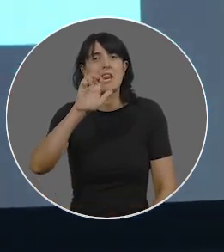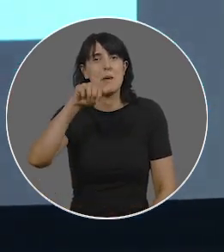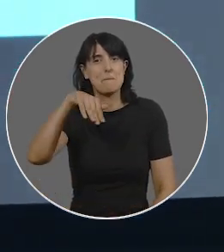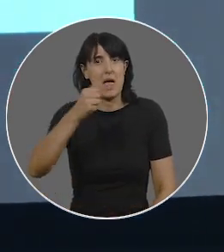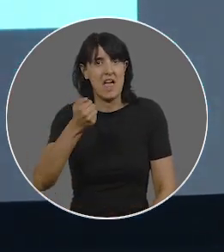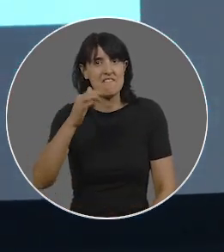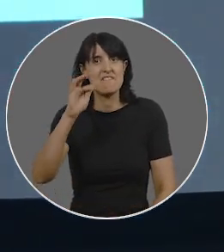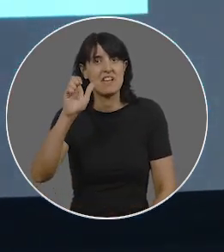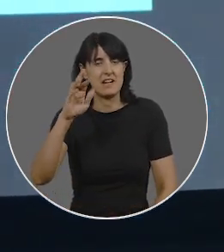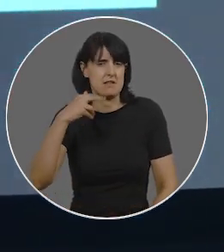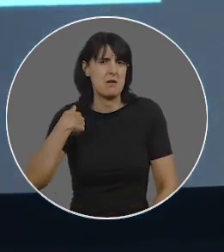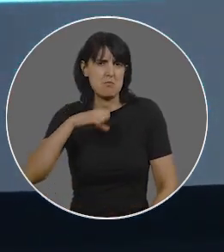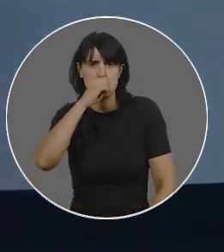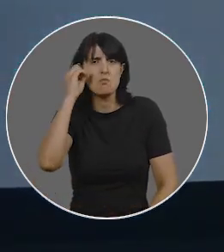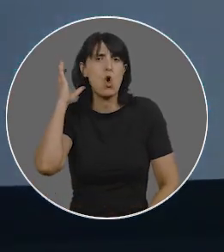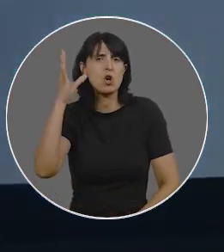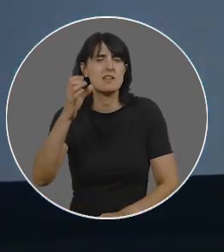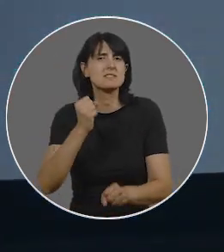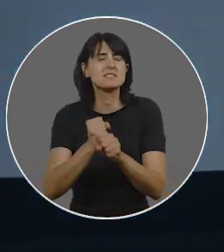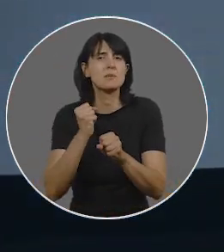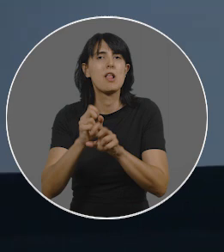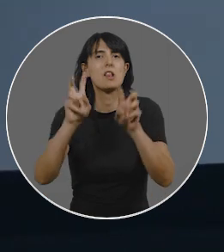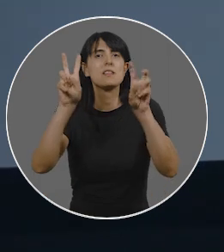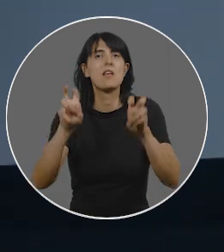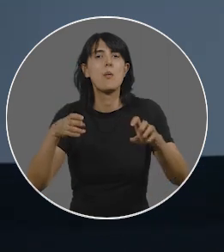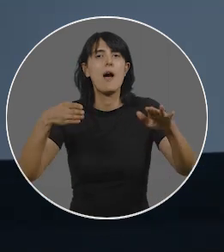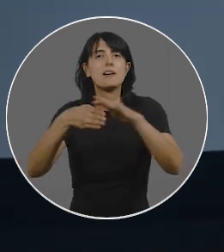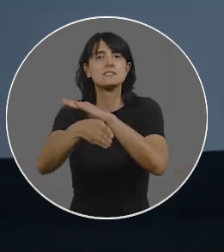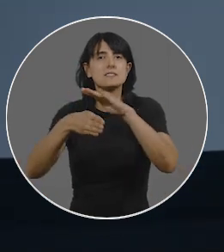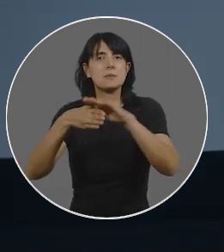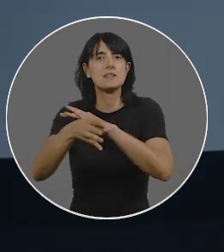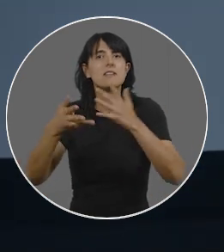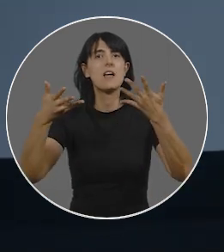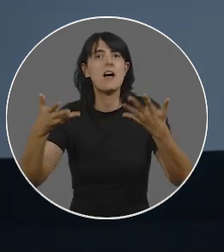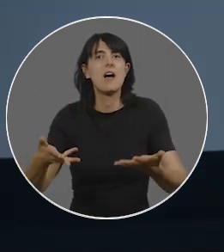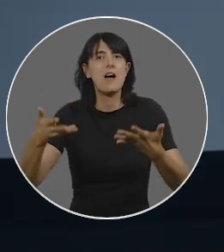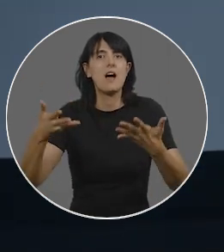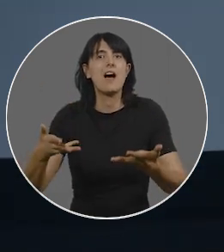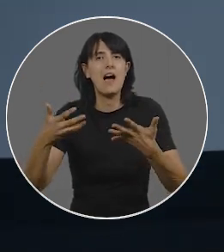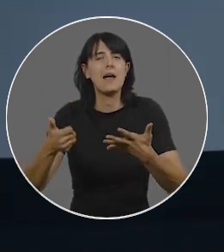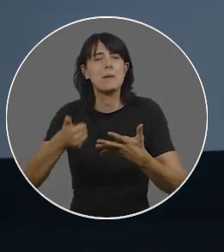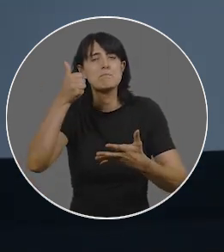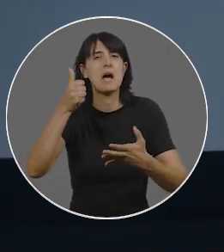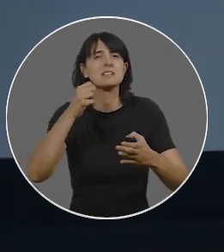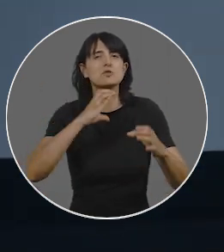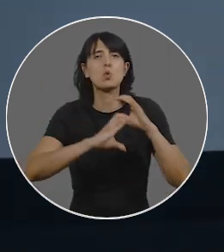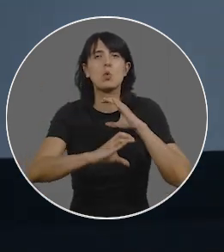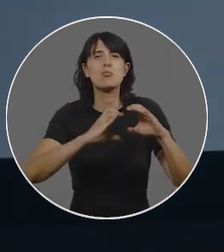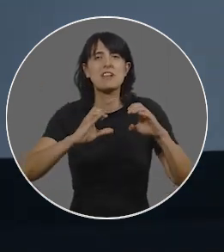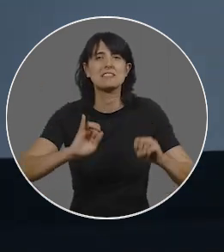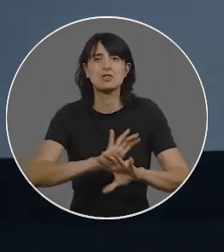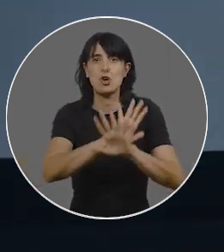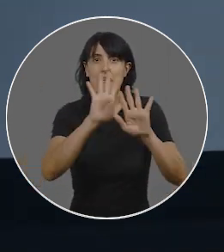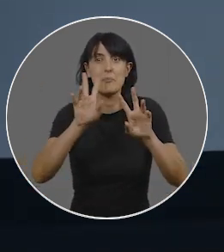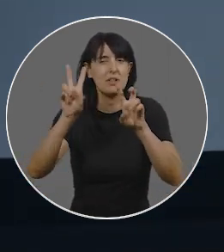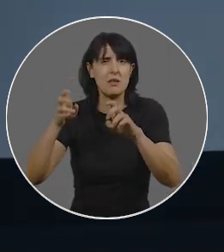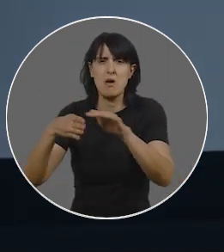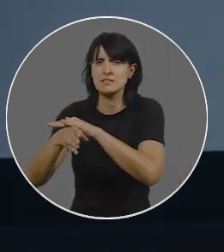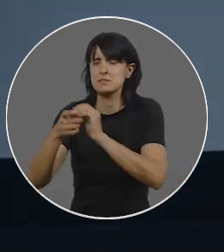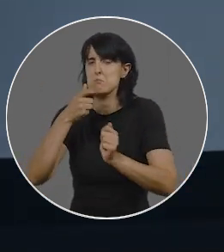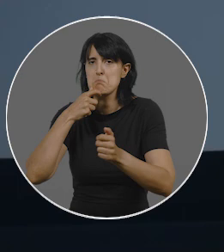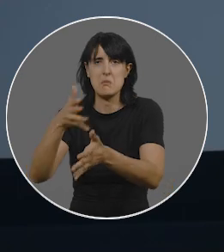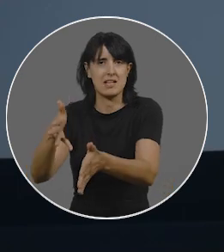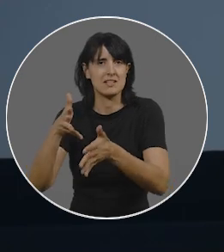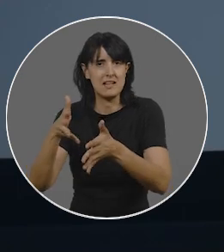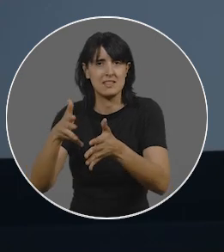Bueno, jo soc la Irema Ferret, fa molts anys que he treballat amb l'accessibilitat i ara treballo més amb comunicació clara, però això és que